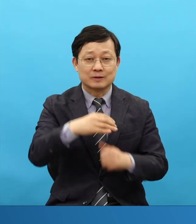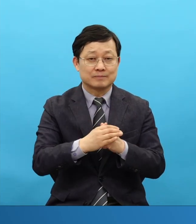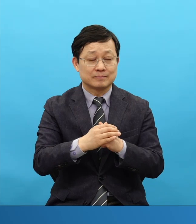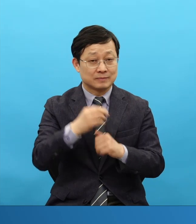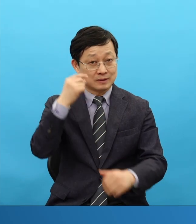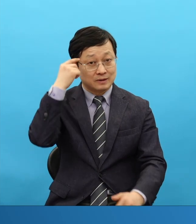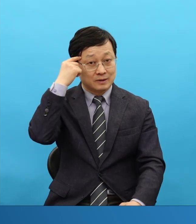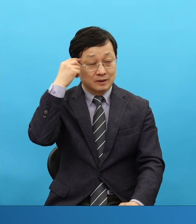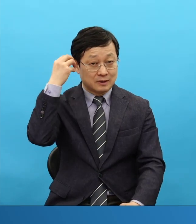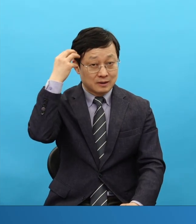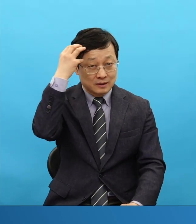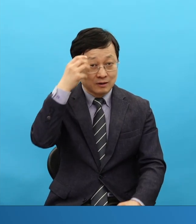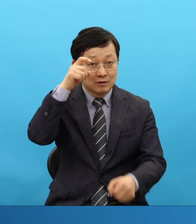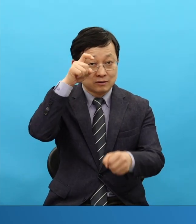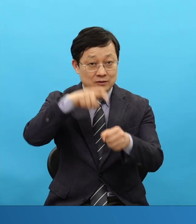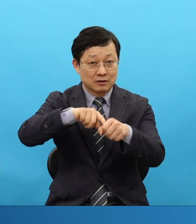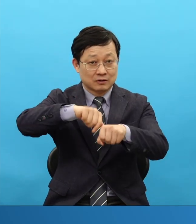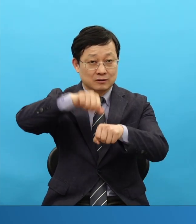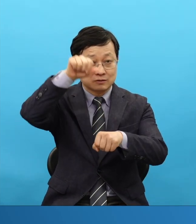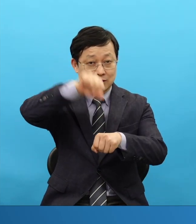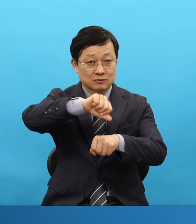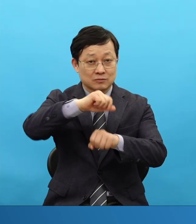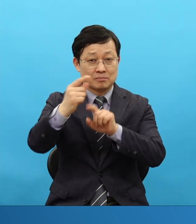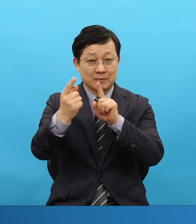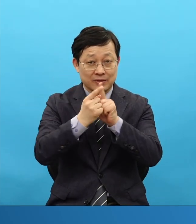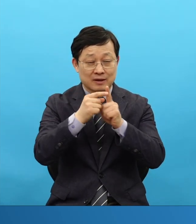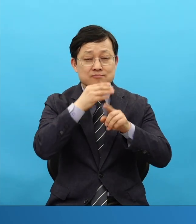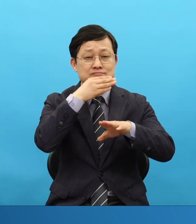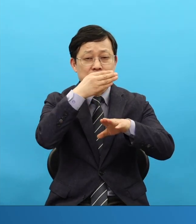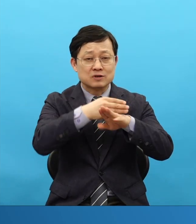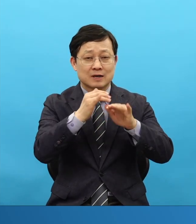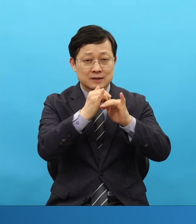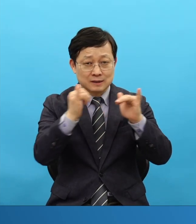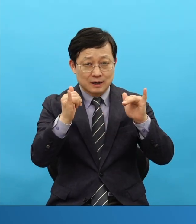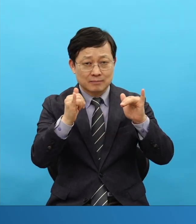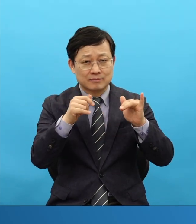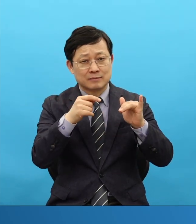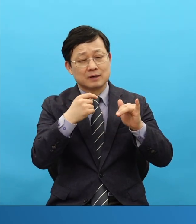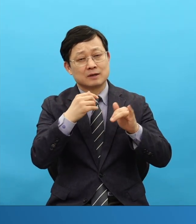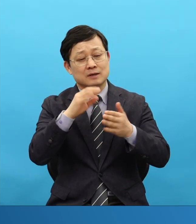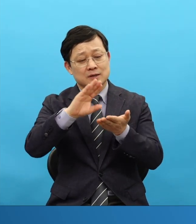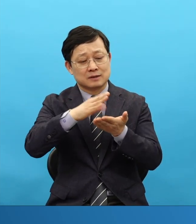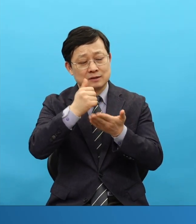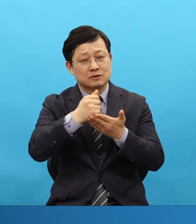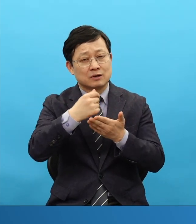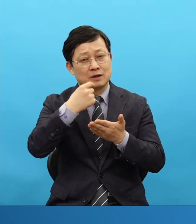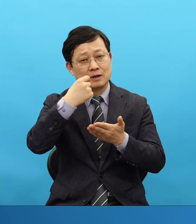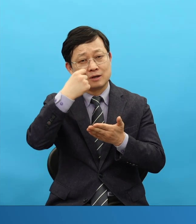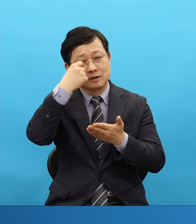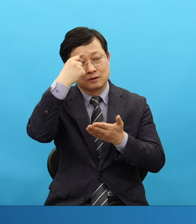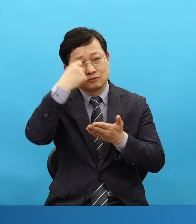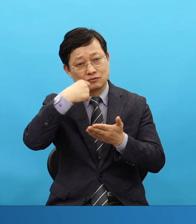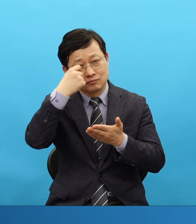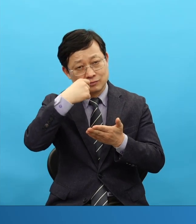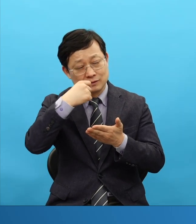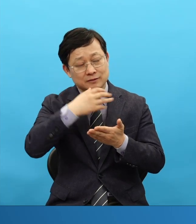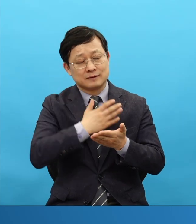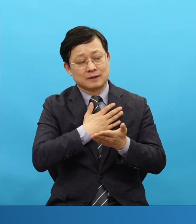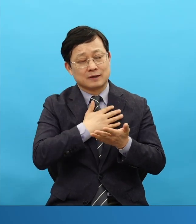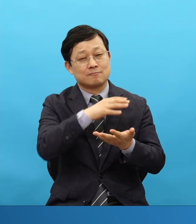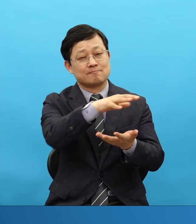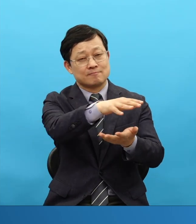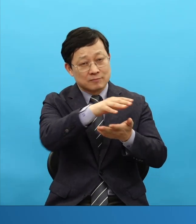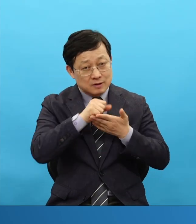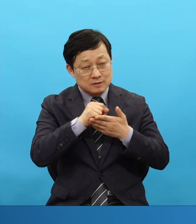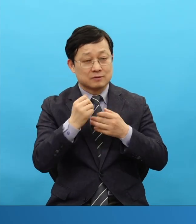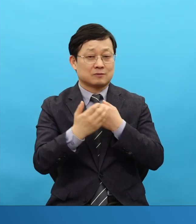영적으로 재앙 만난 북한 동포를 향한 그리스도의 눈물을 우리 눈물이 되게 하옵소서. Allow the tears of Christ